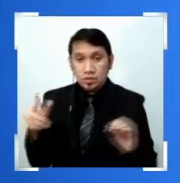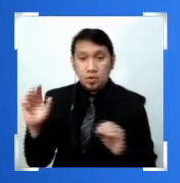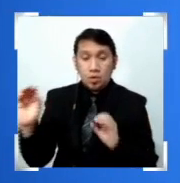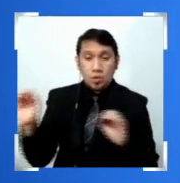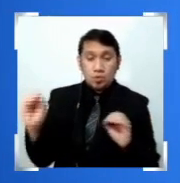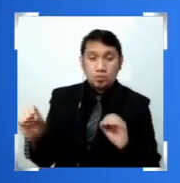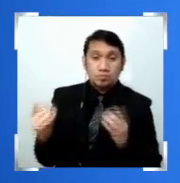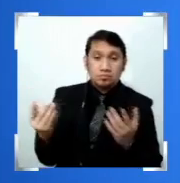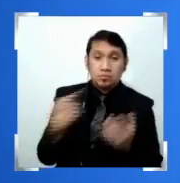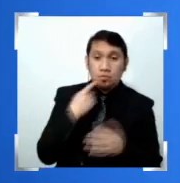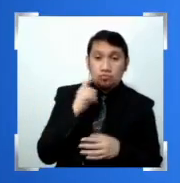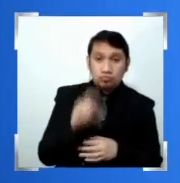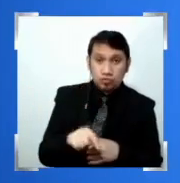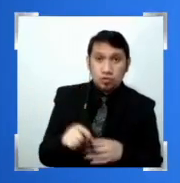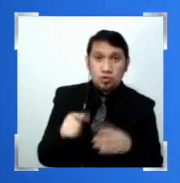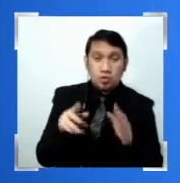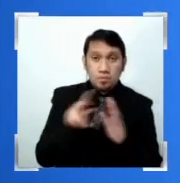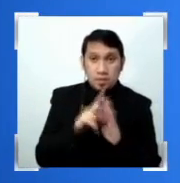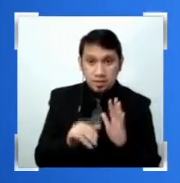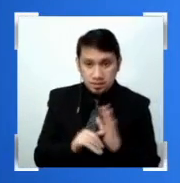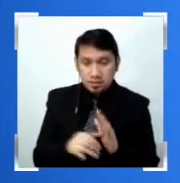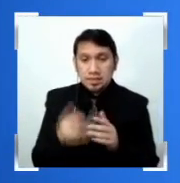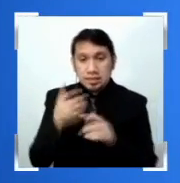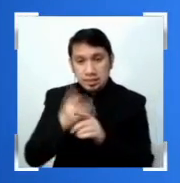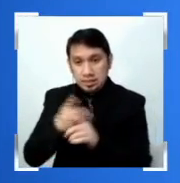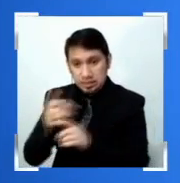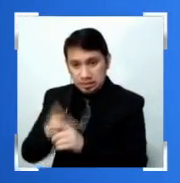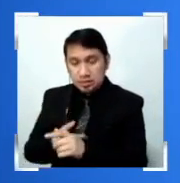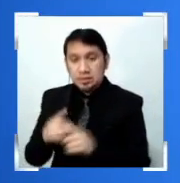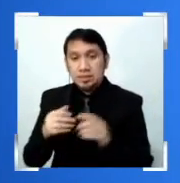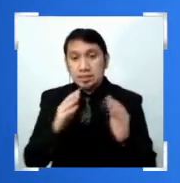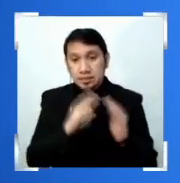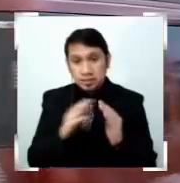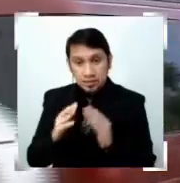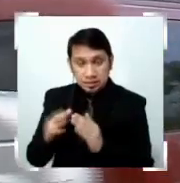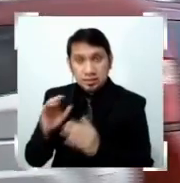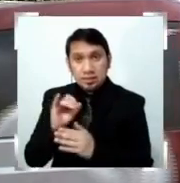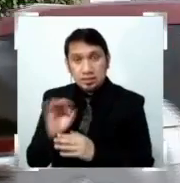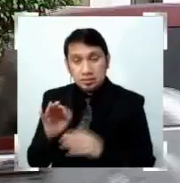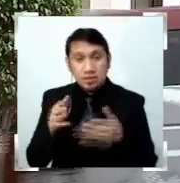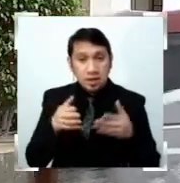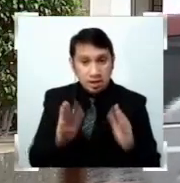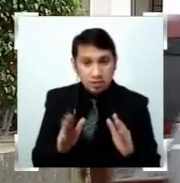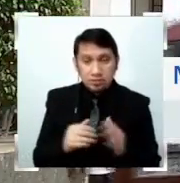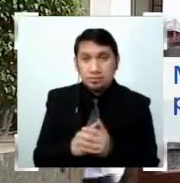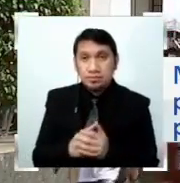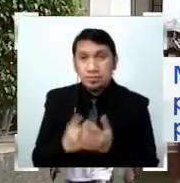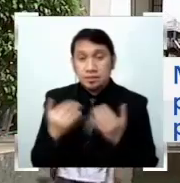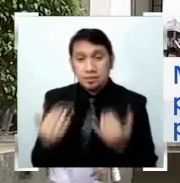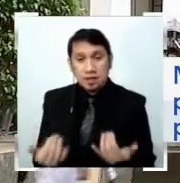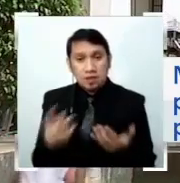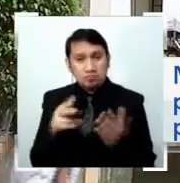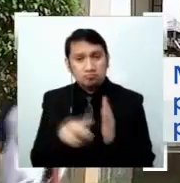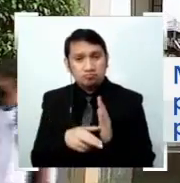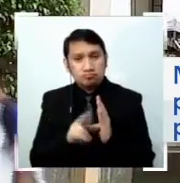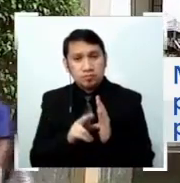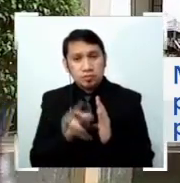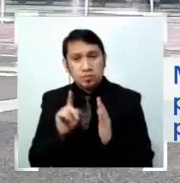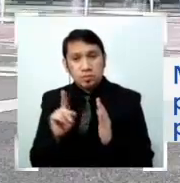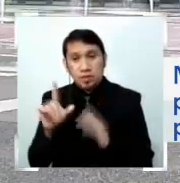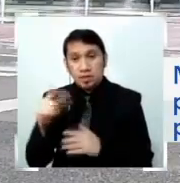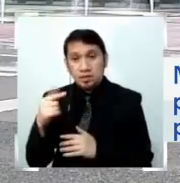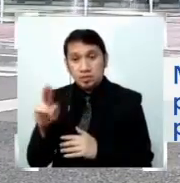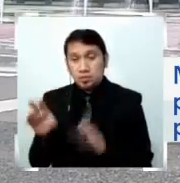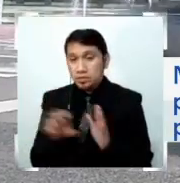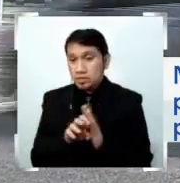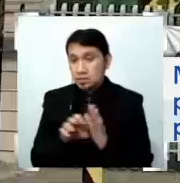whether or not they will allow the extent of activities that they will be allowed to go into. Pinag-aaralan pa ito ng ilang LGU gaya ng Quezon City